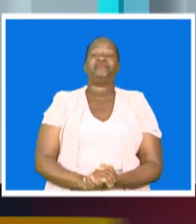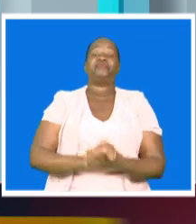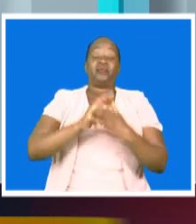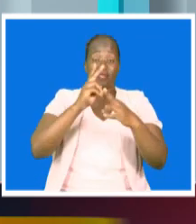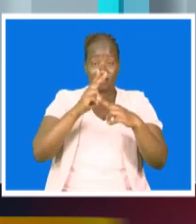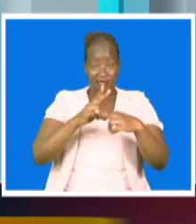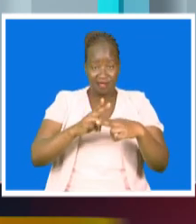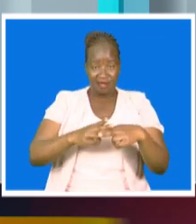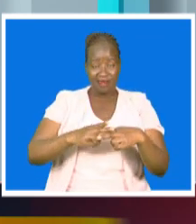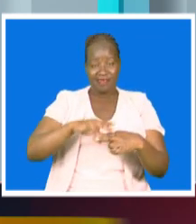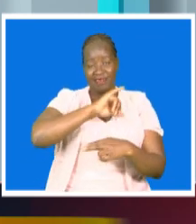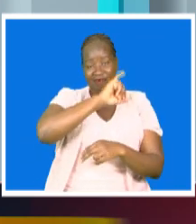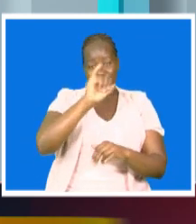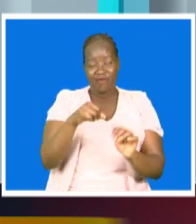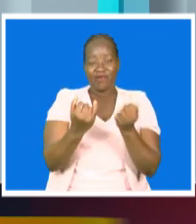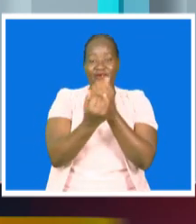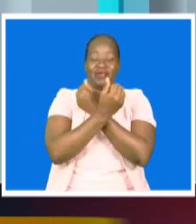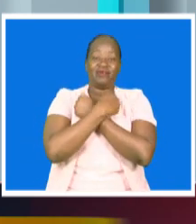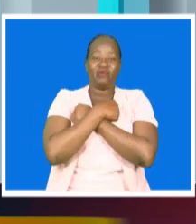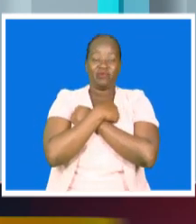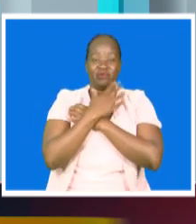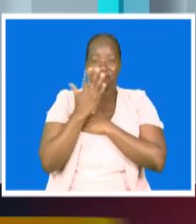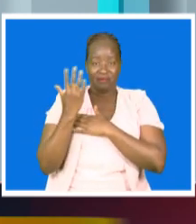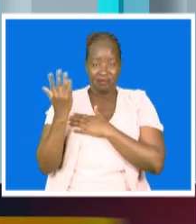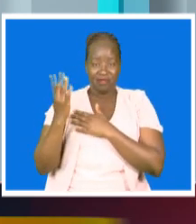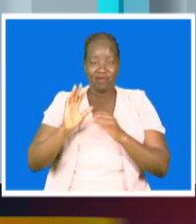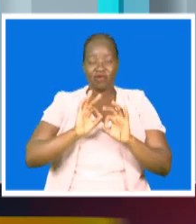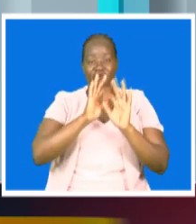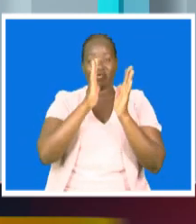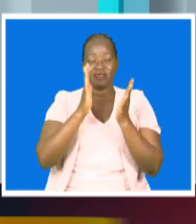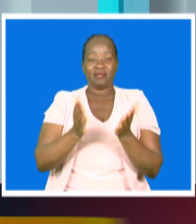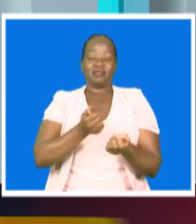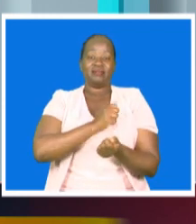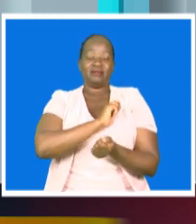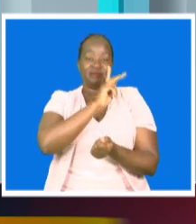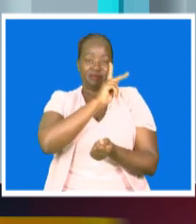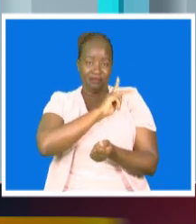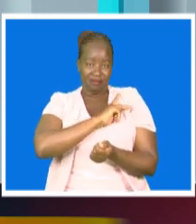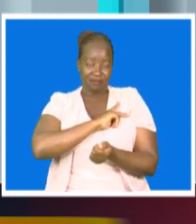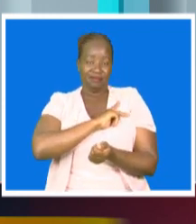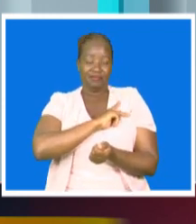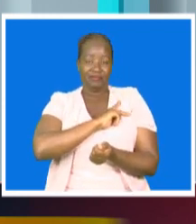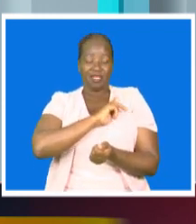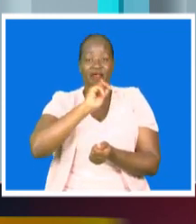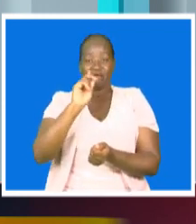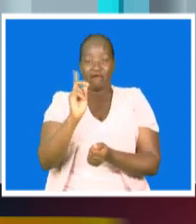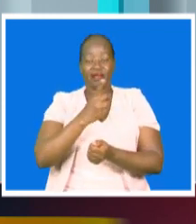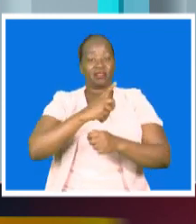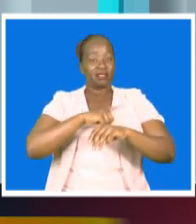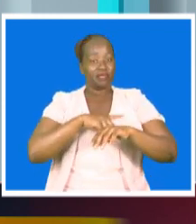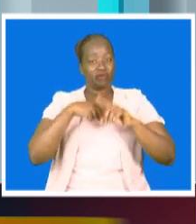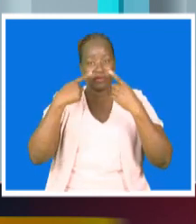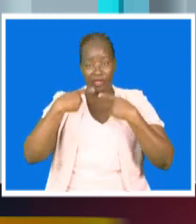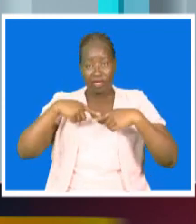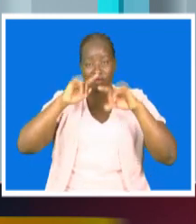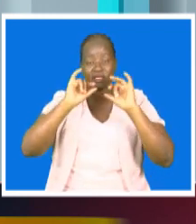Retori ya kwa ni mwiri John Mona kemuta uriwitu na jara ya shiko ni Susan Kibena lili ni kere kari ya bele ni guthie